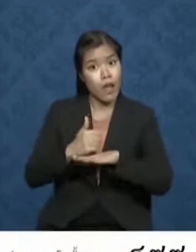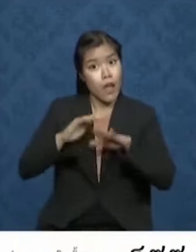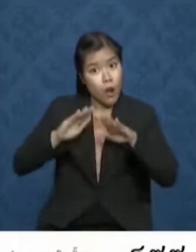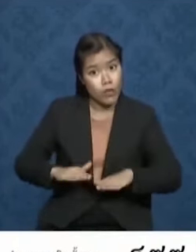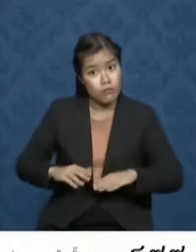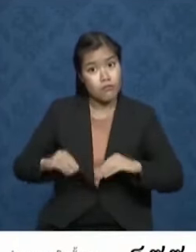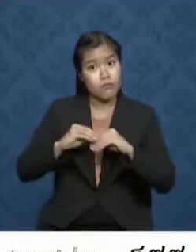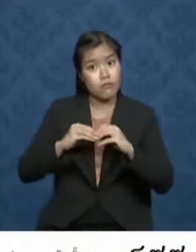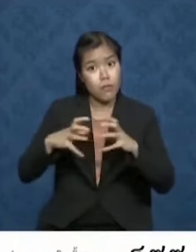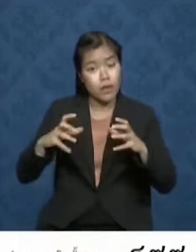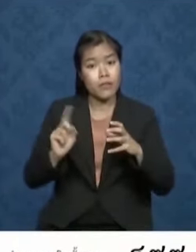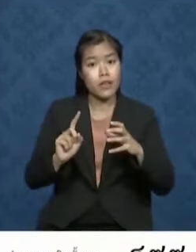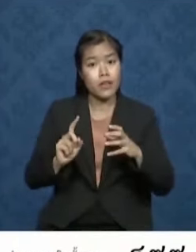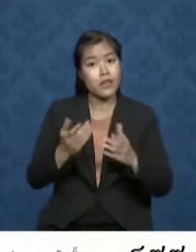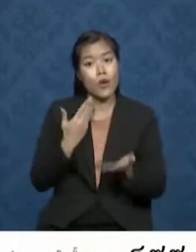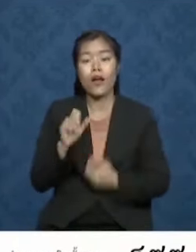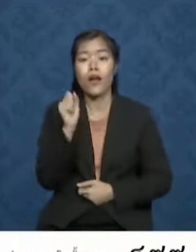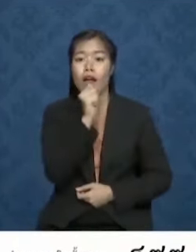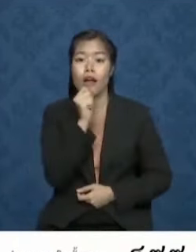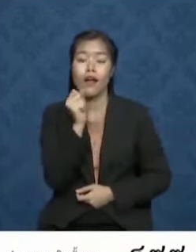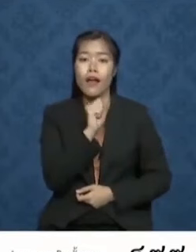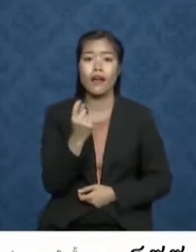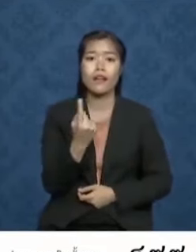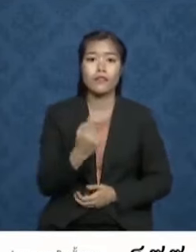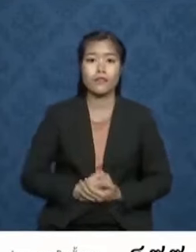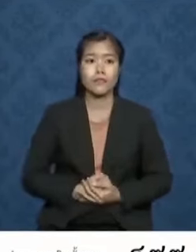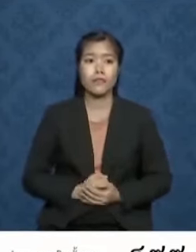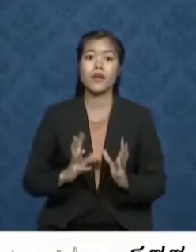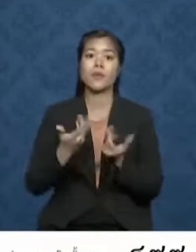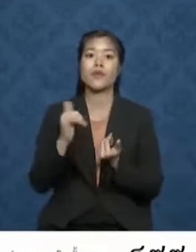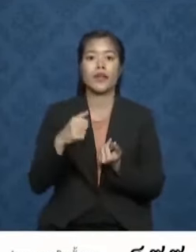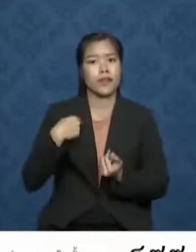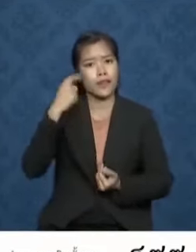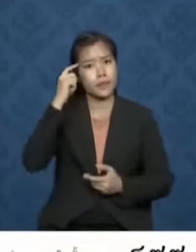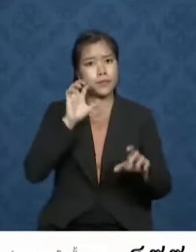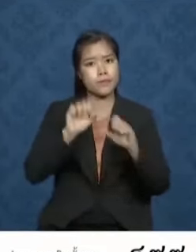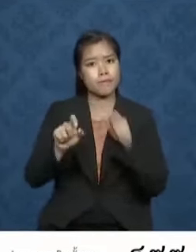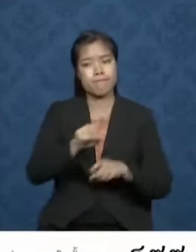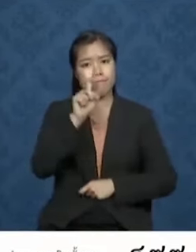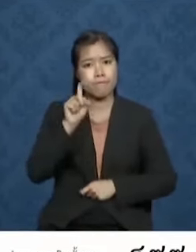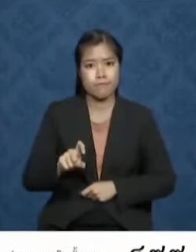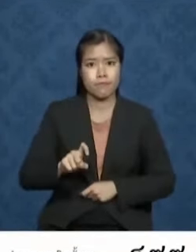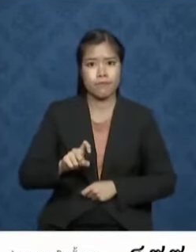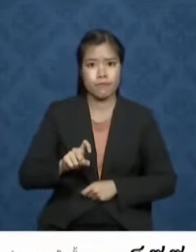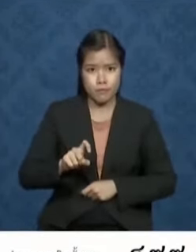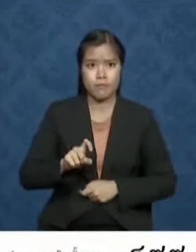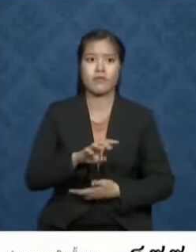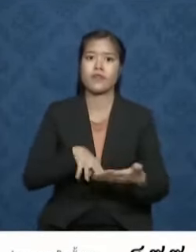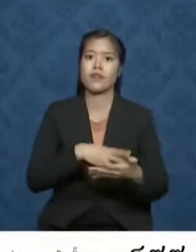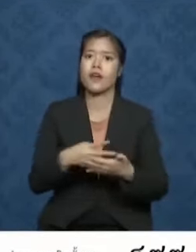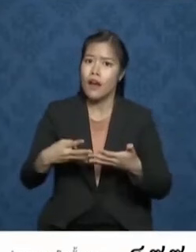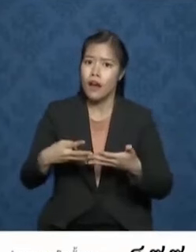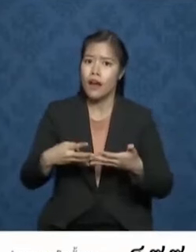จะไปร้องเพลงอย่างเดียวยังไม่หมดครับผมยังตั้งข้อสังเกตที่นโยบายของรัฐบาลเพื่อไทยยัง